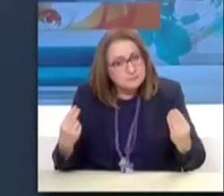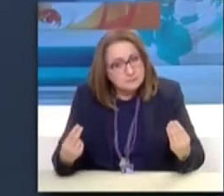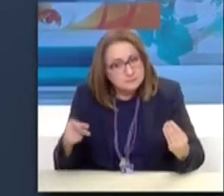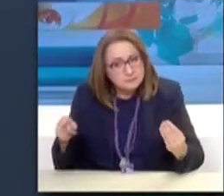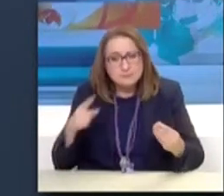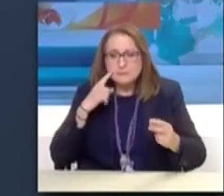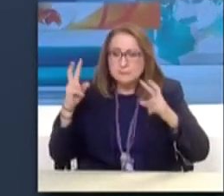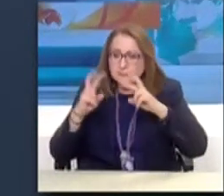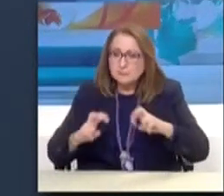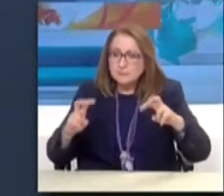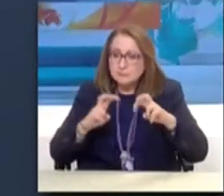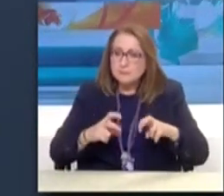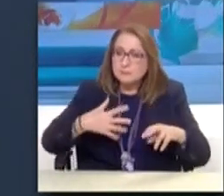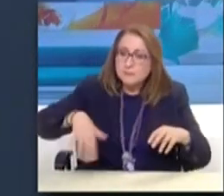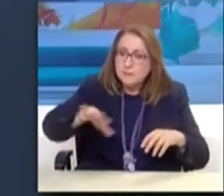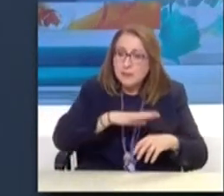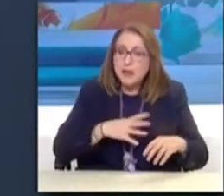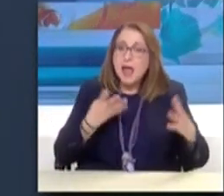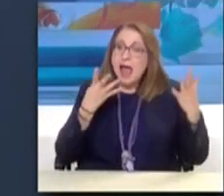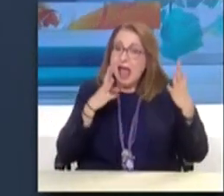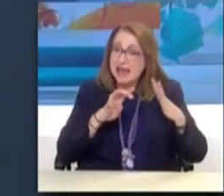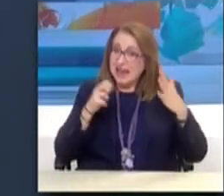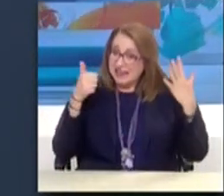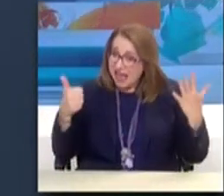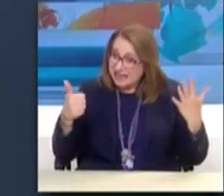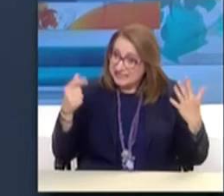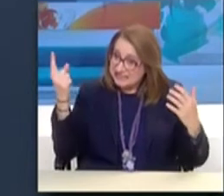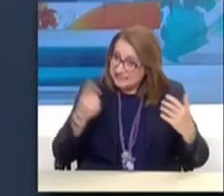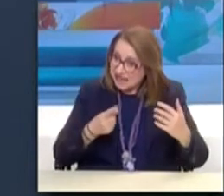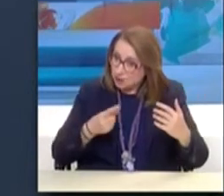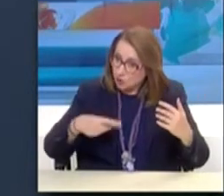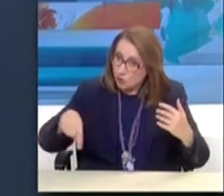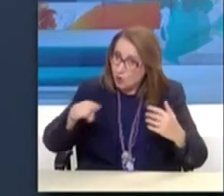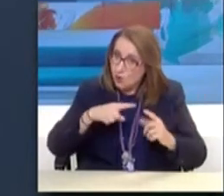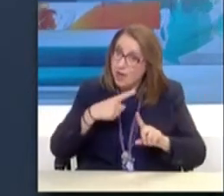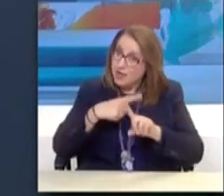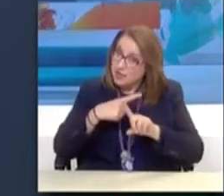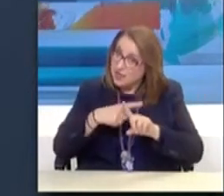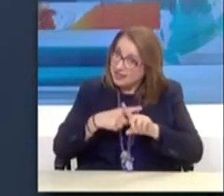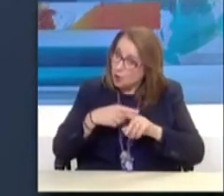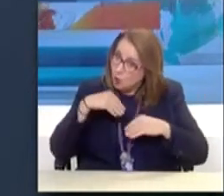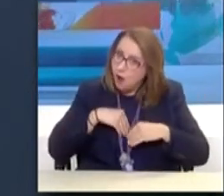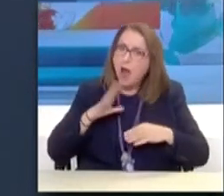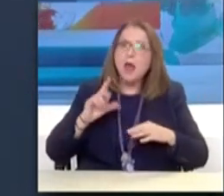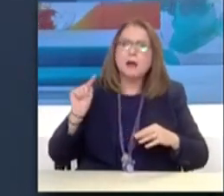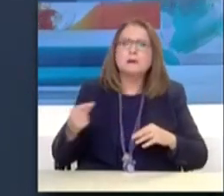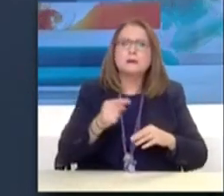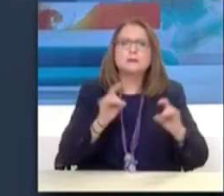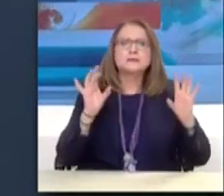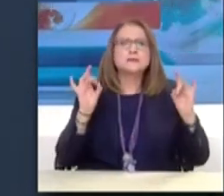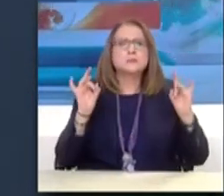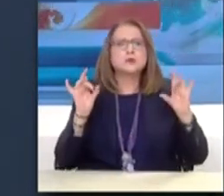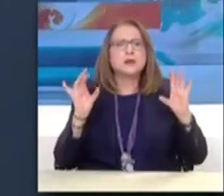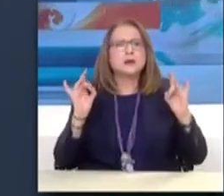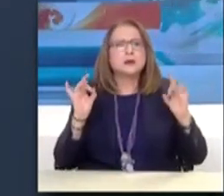την ομάδα ελέγχου το 96% παρέμεινε θετικό για τον ιό το συγκεκριμένο χρονικό διάστημα. Άρα υπάρχουν κάποια ενθαρρυντικά